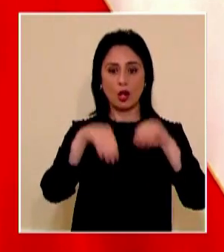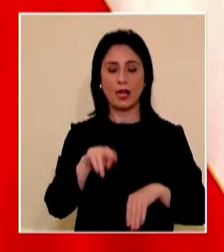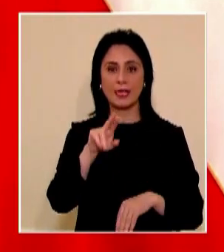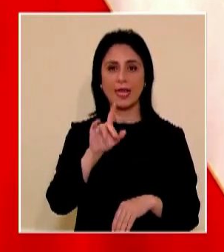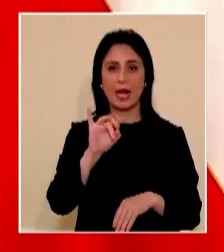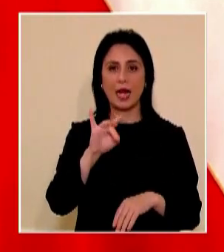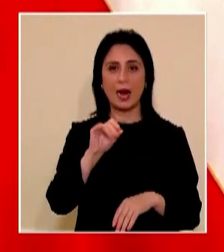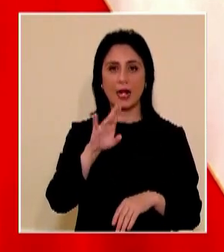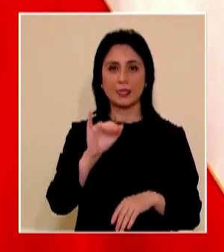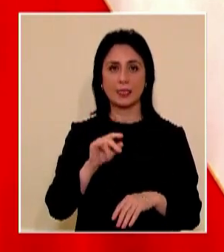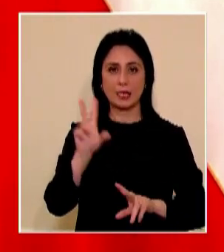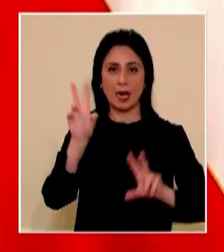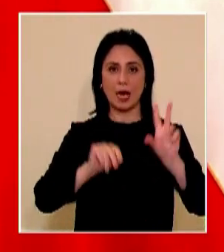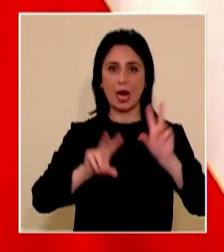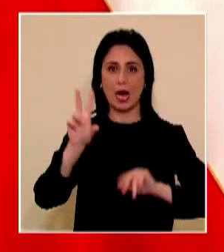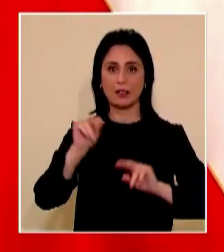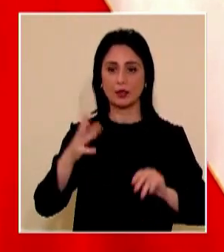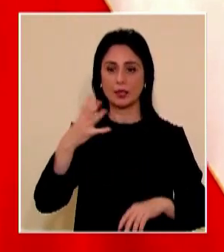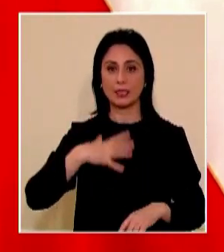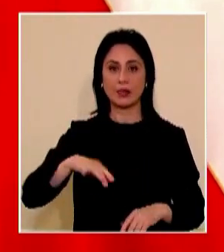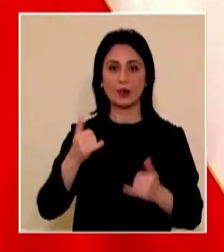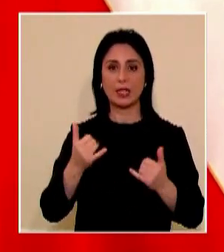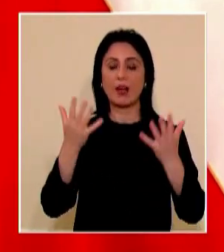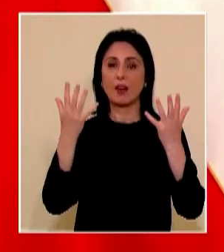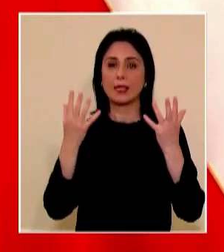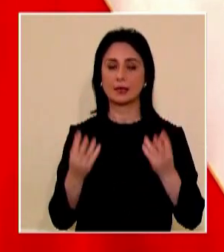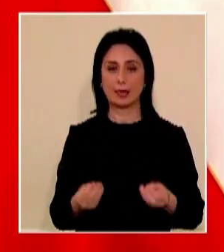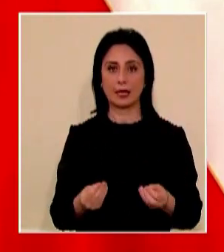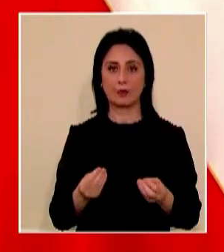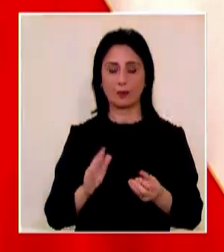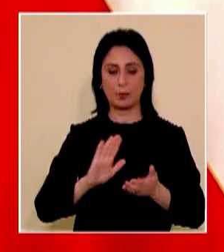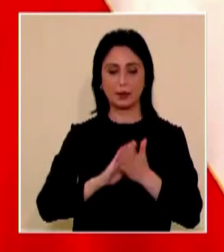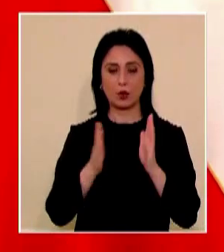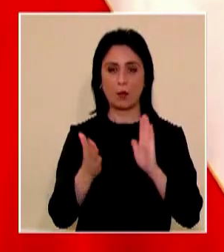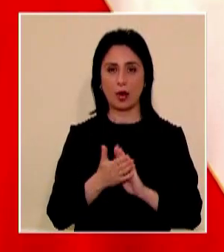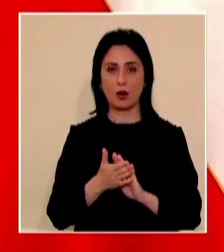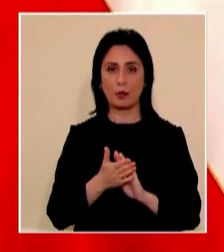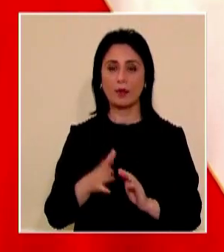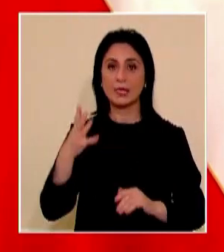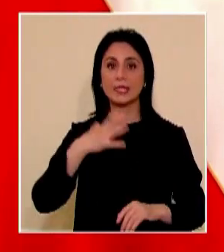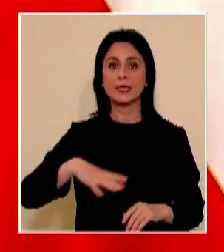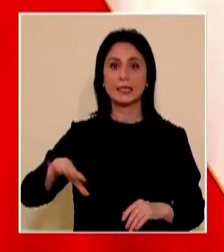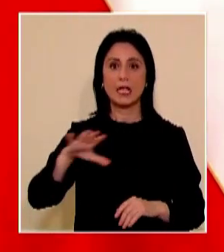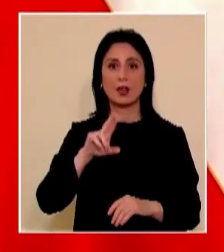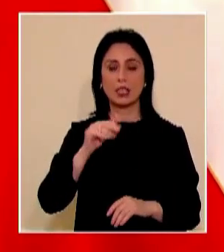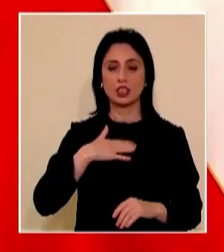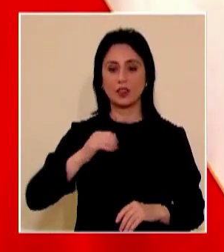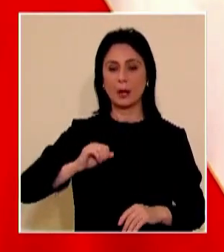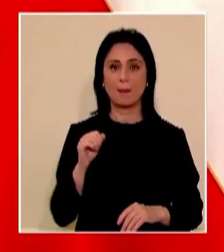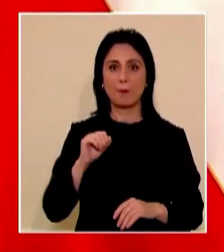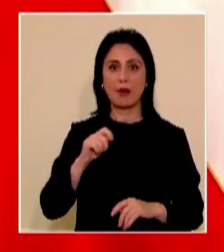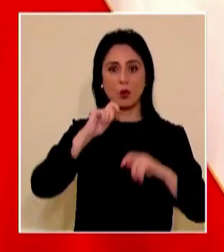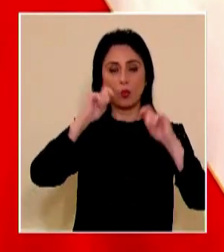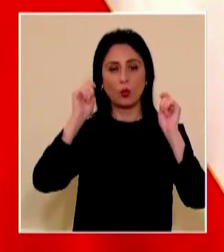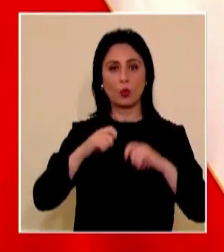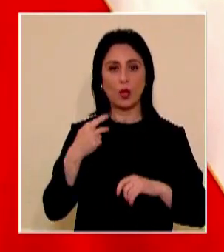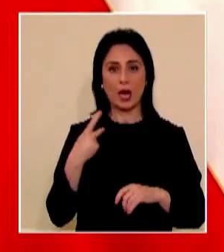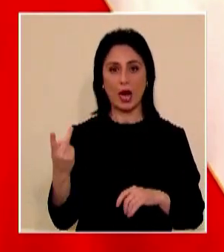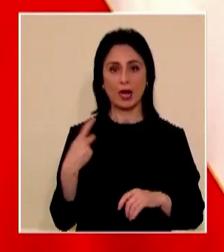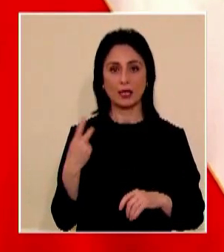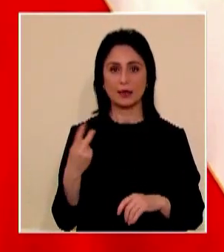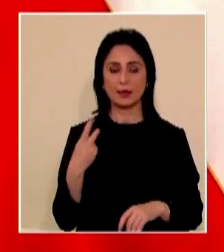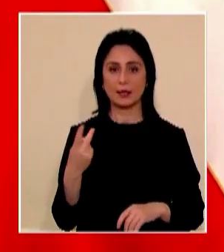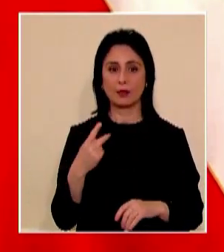deklaracijam, Gajitualistino Sakartulos Drevandeli Mdgomarioba, Sakartulos da členi Megovari Ukrainis,